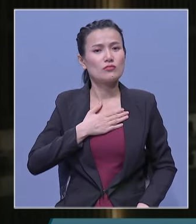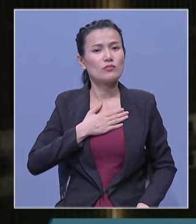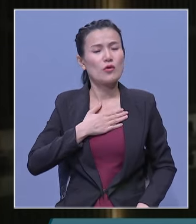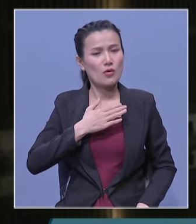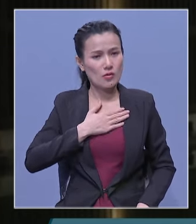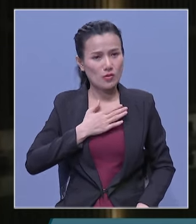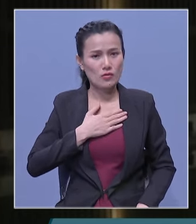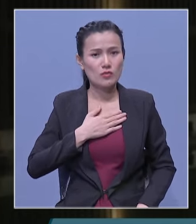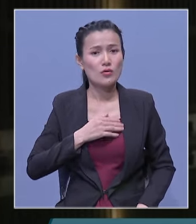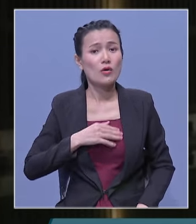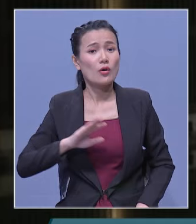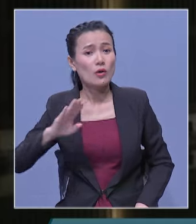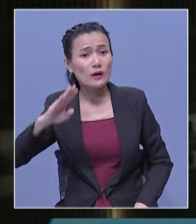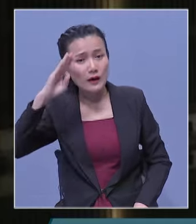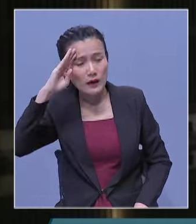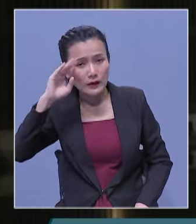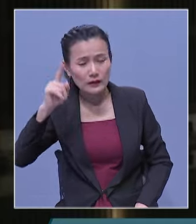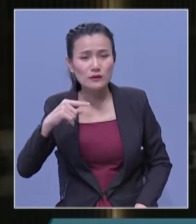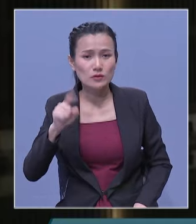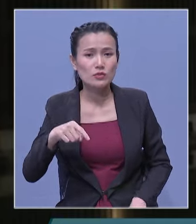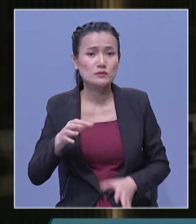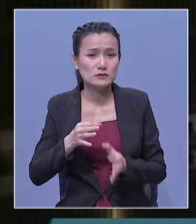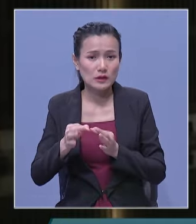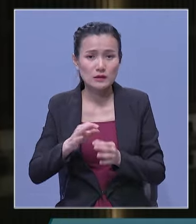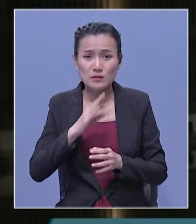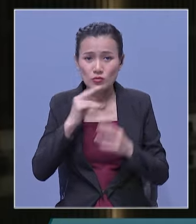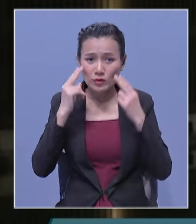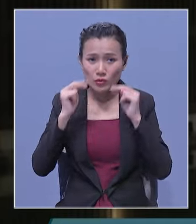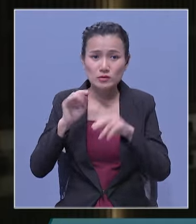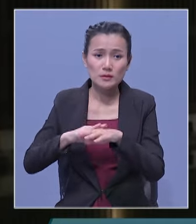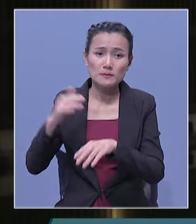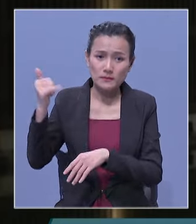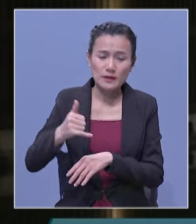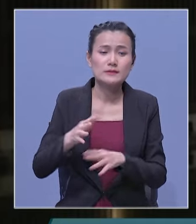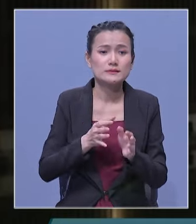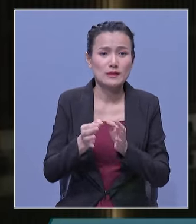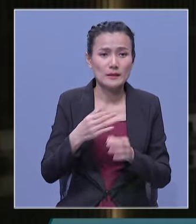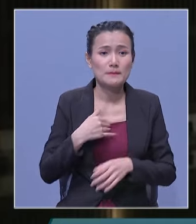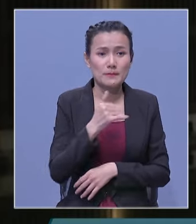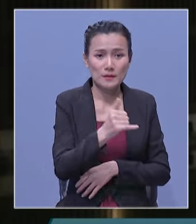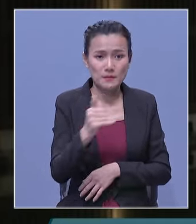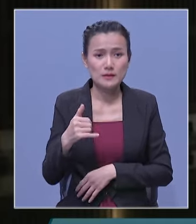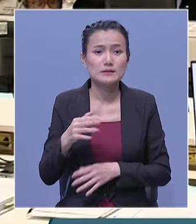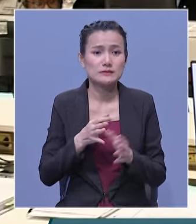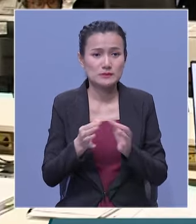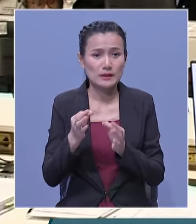าชี้แจงถ้าหากว่านายกรัฐมนตรีหรือหน่วยงานต่างๆเรียกไปชี้แจงค่ะ